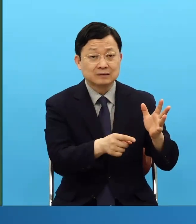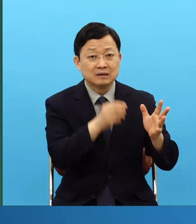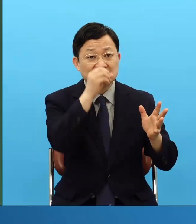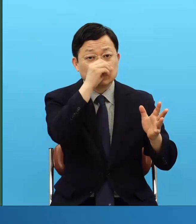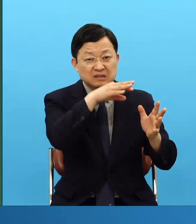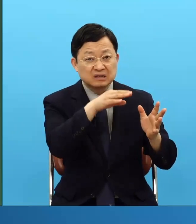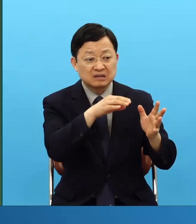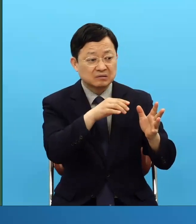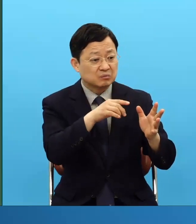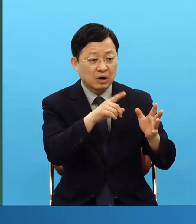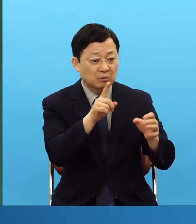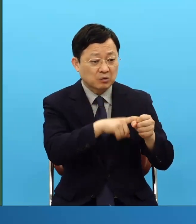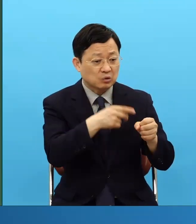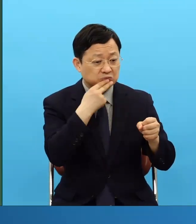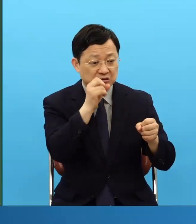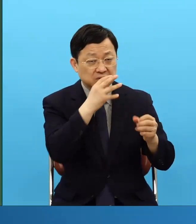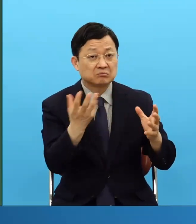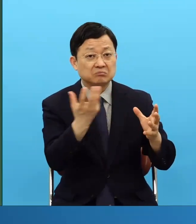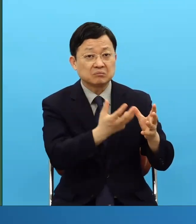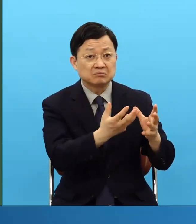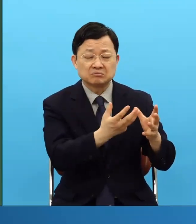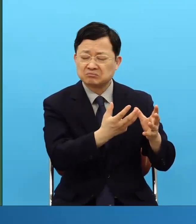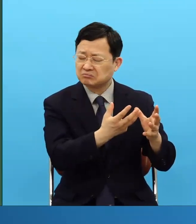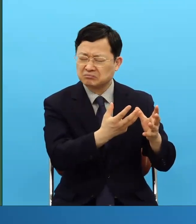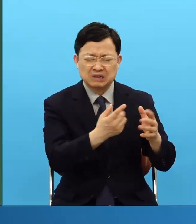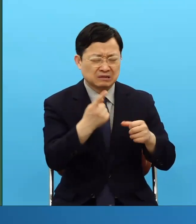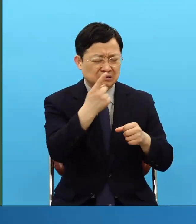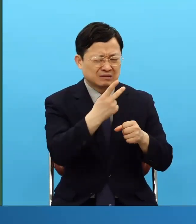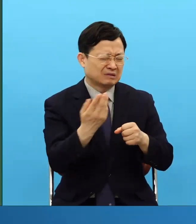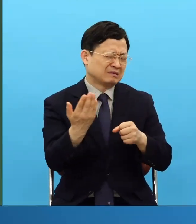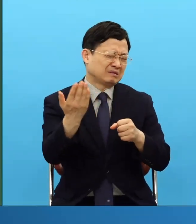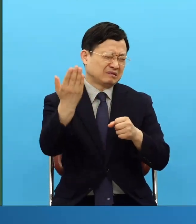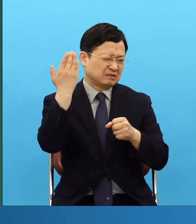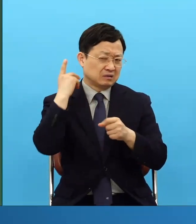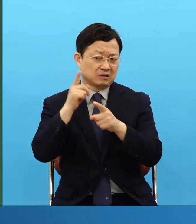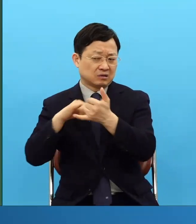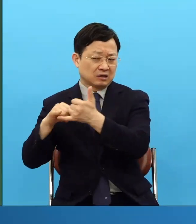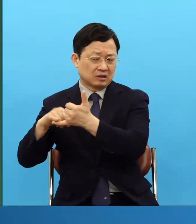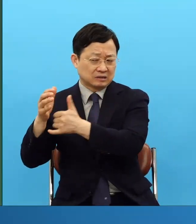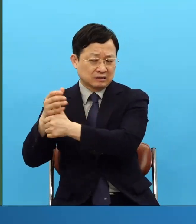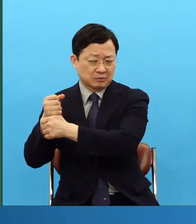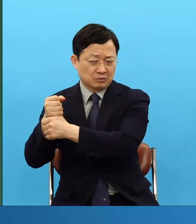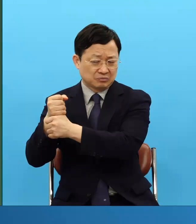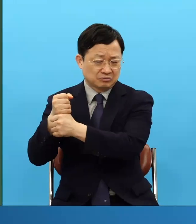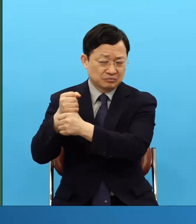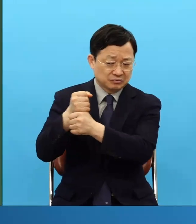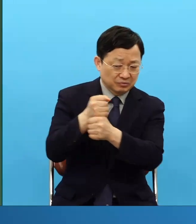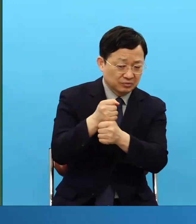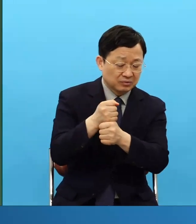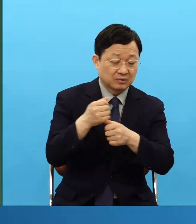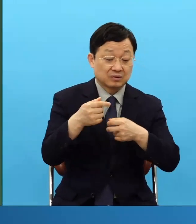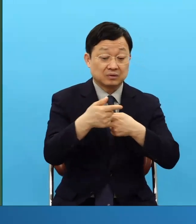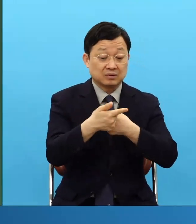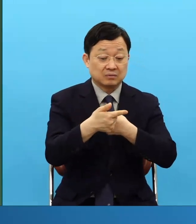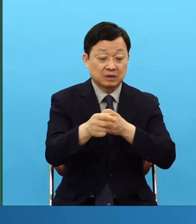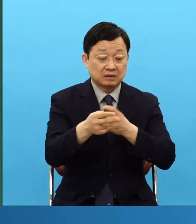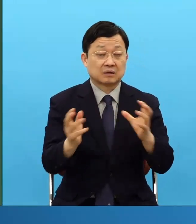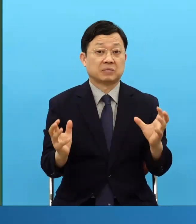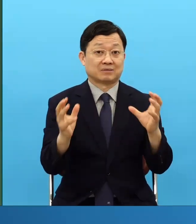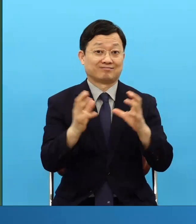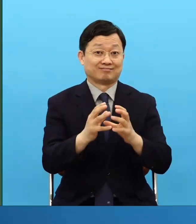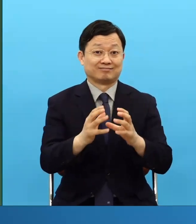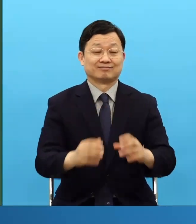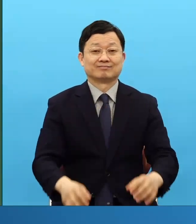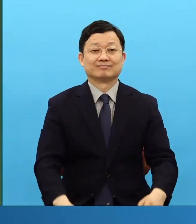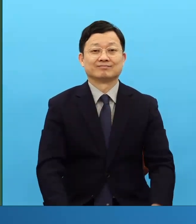simply participate in 하나님이 the room. 수천 년 전에 주신 약속을 붙잡고 이게 모인 겁니다. They were holding on to the promise that God had gave thousands of years